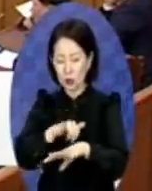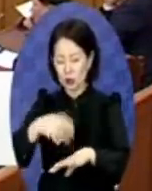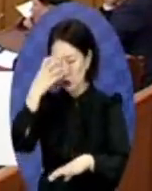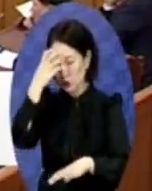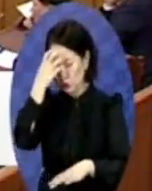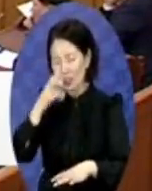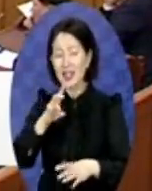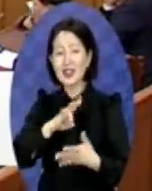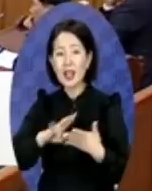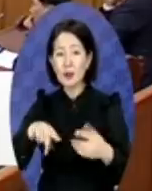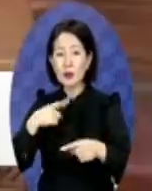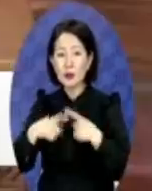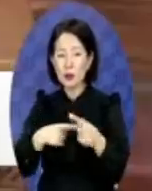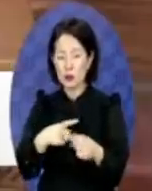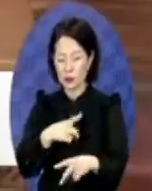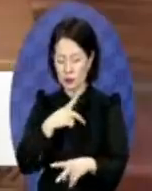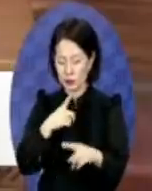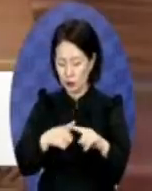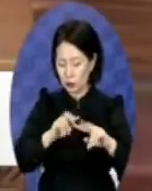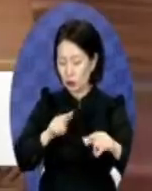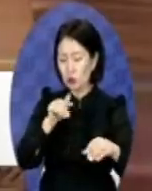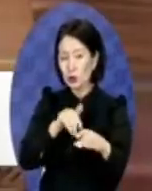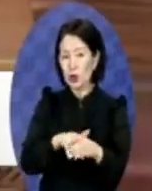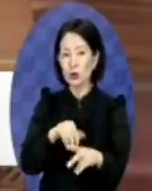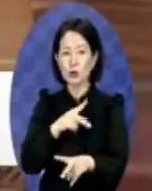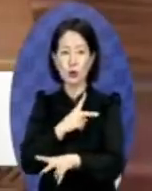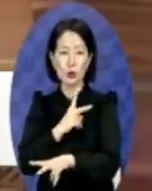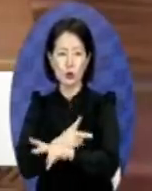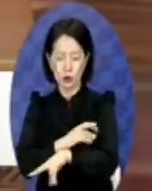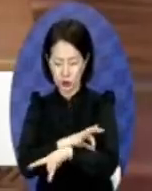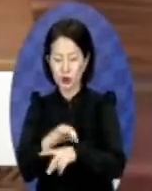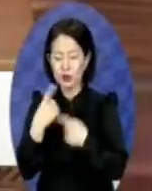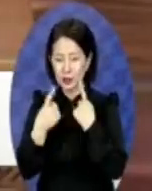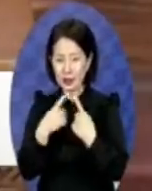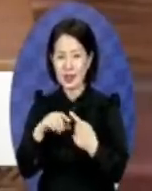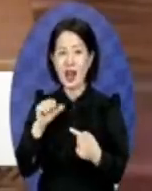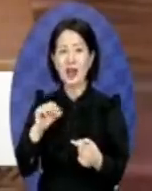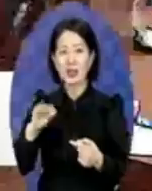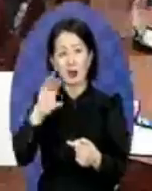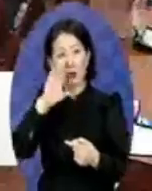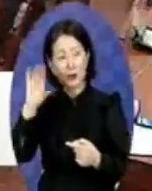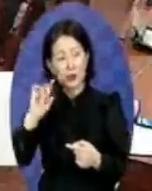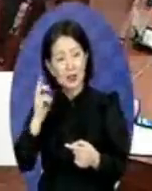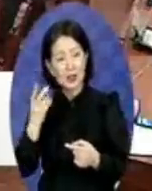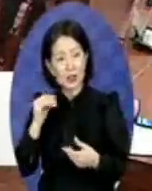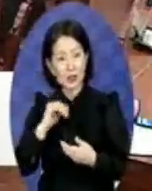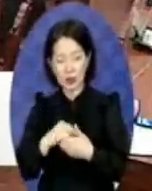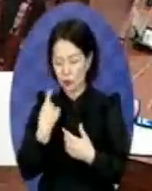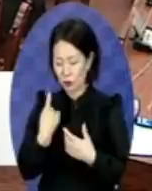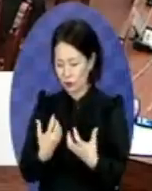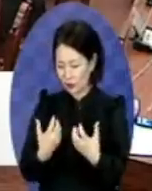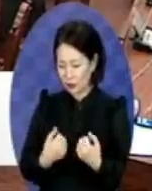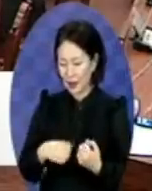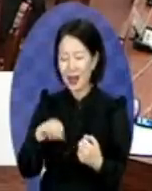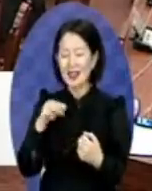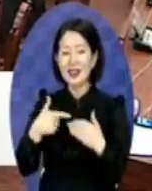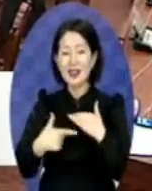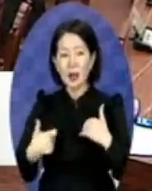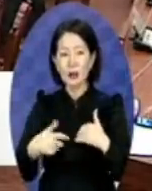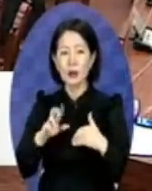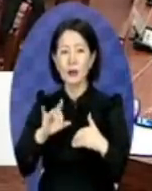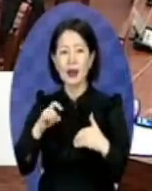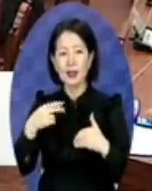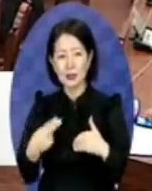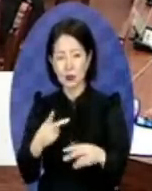нэмэлт өөрчлөлт оруулах тухай хуулийн төслийг хэлдсэн. За үүнээс гадна аж ахуй нэгжүүдийн дунд хүлээлт үүсгээд байгаа татварын багц хууль, за сурагчдын